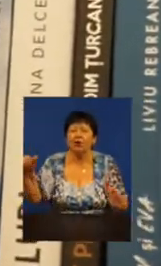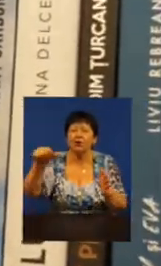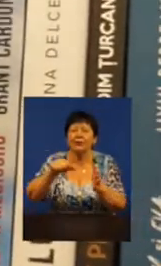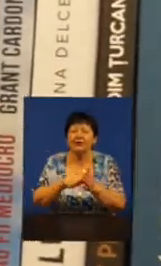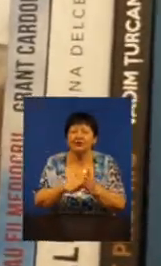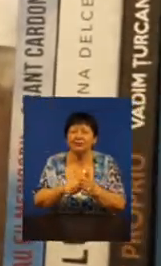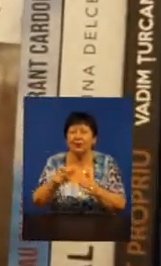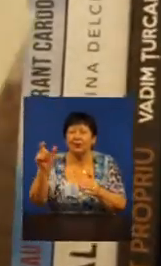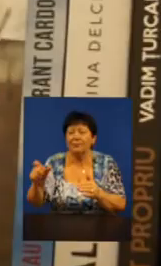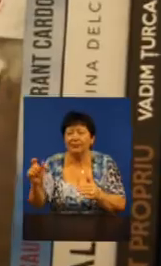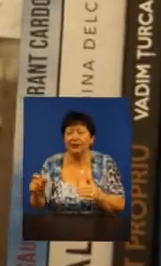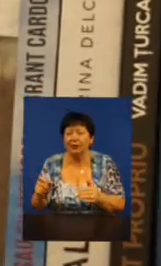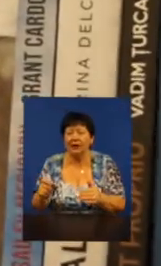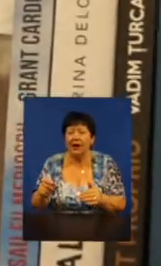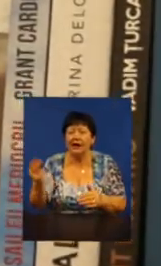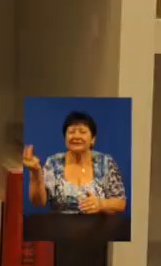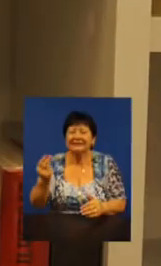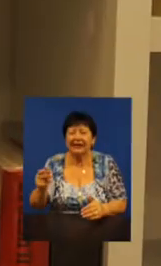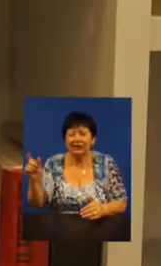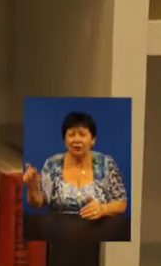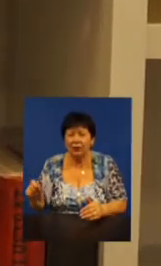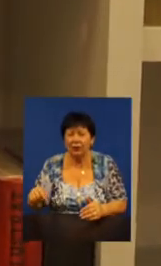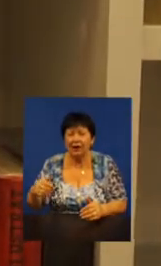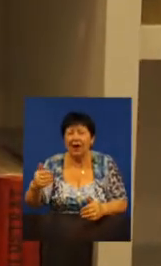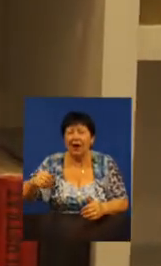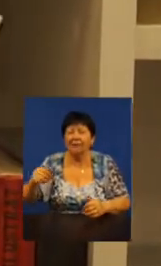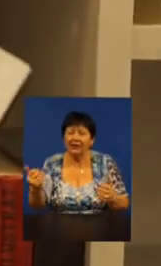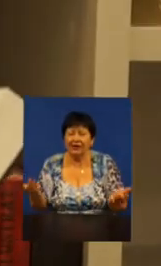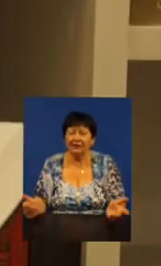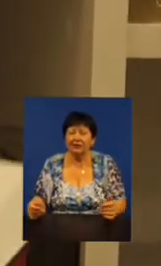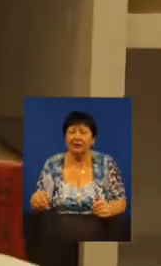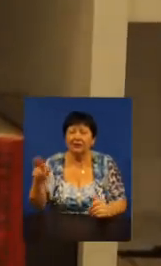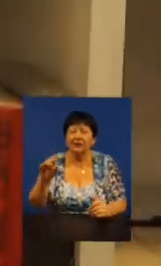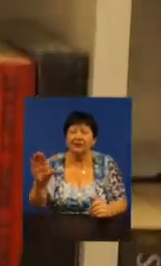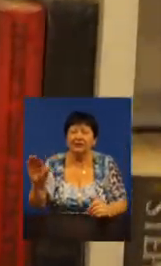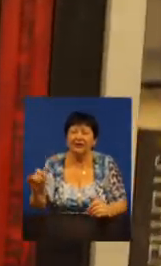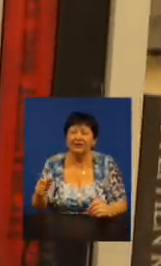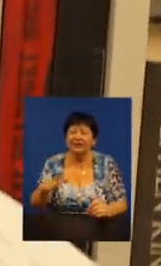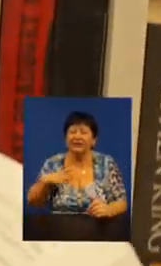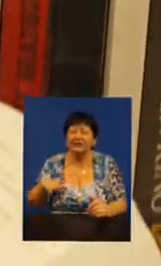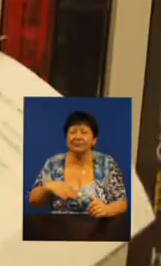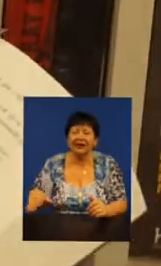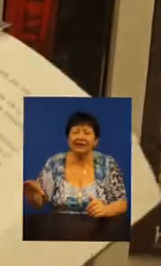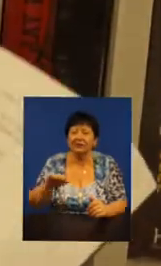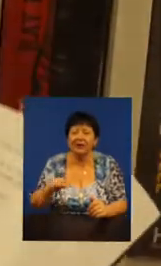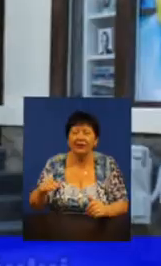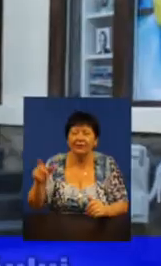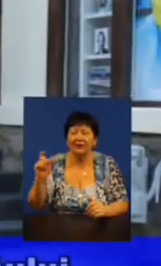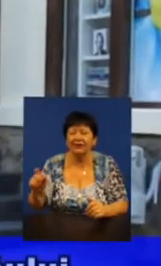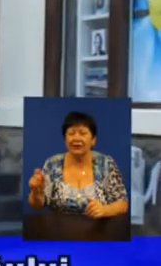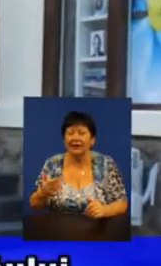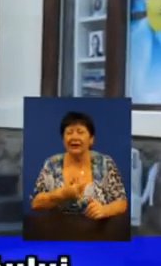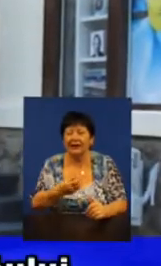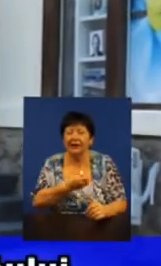participarea membrilor echipei, scriitorilor și prietenilor bestseller. Sunt așteptate toate persoanele pasionate de